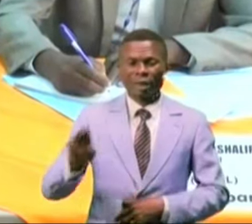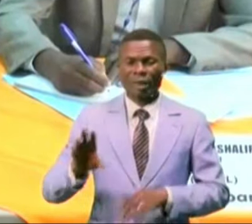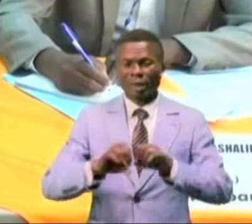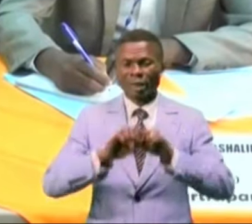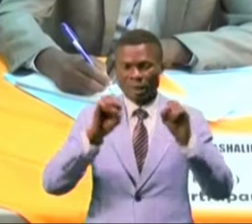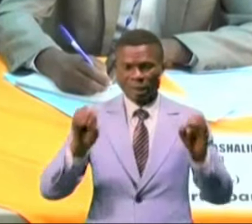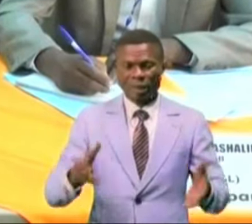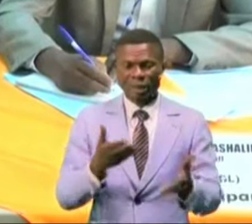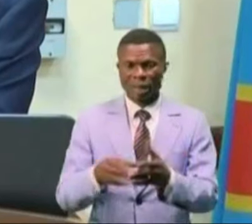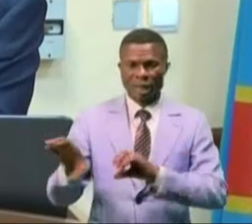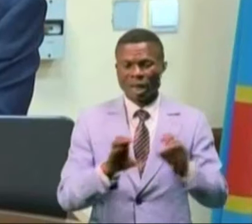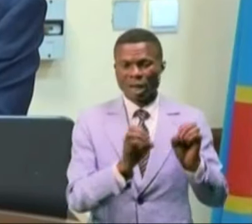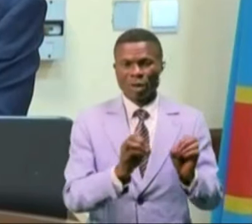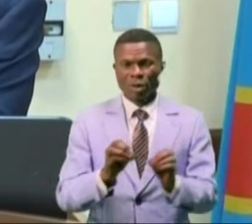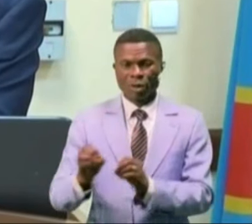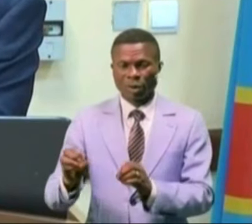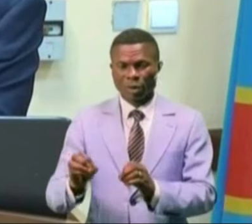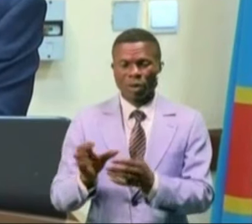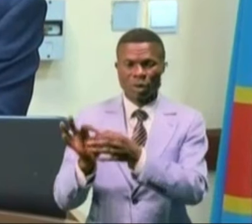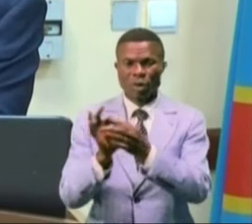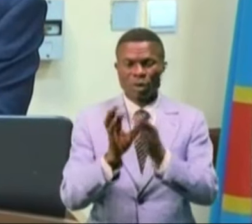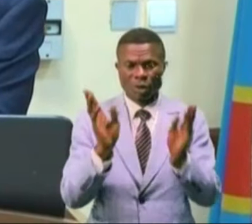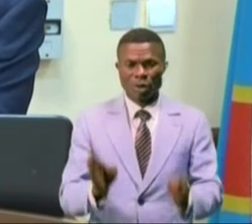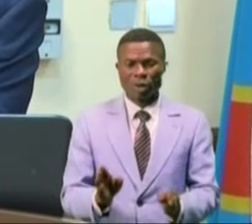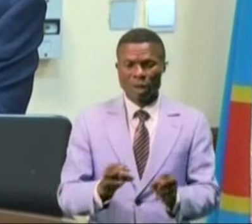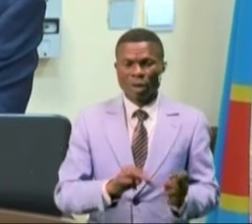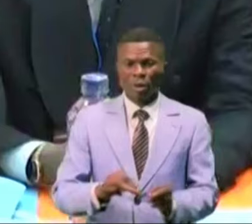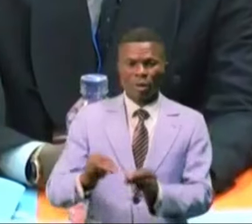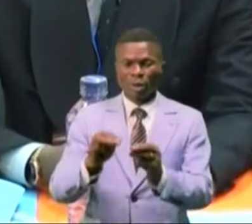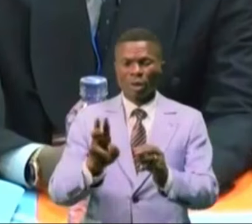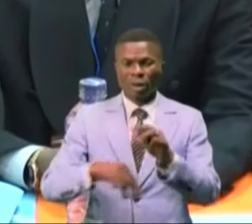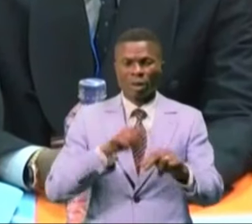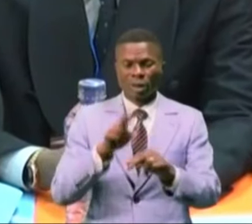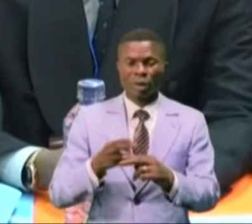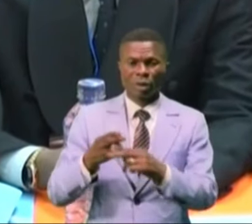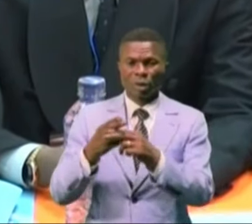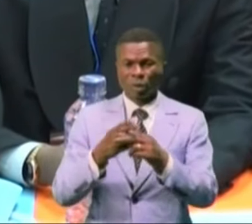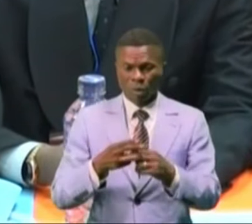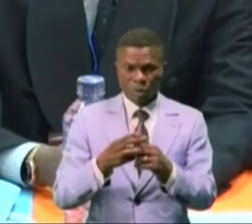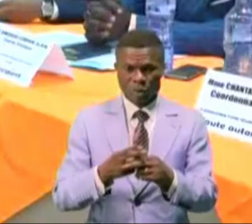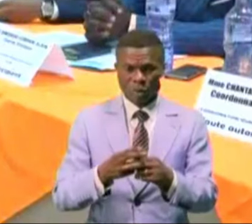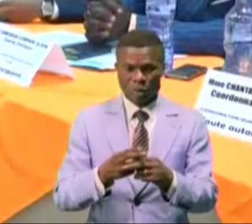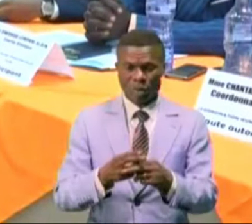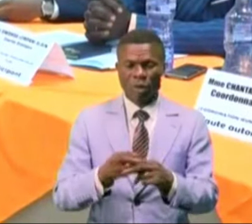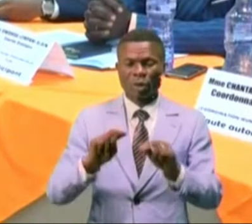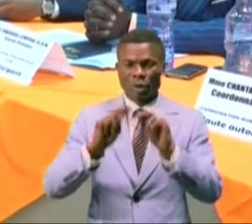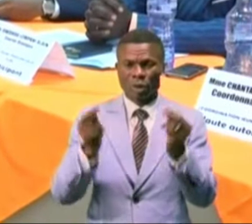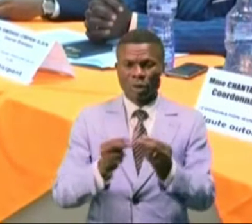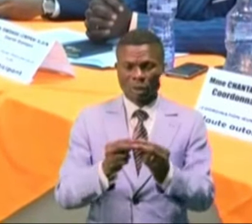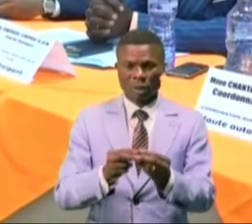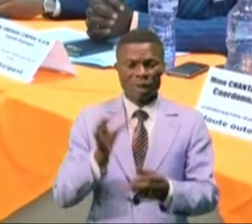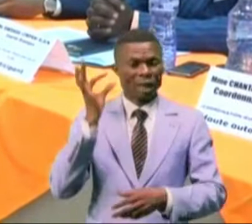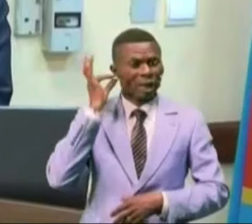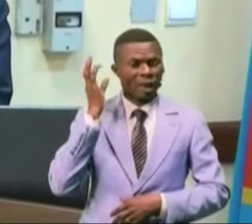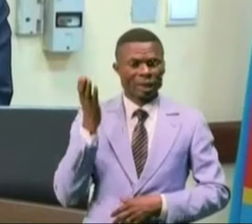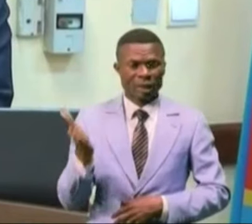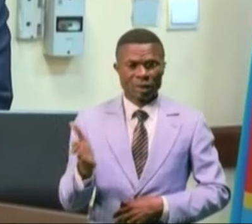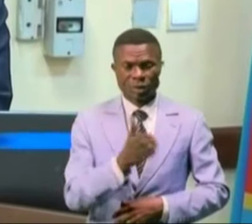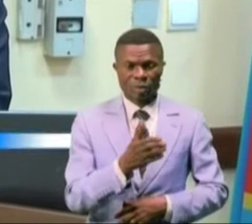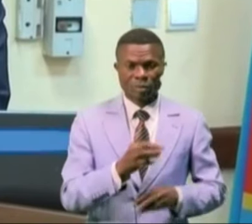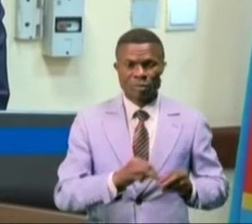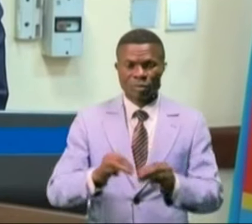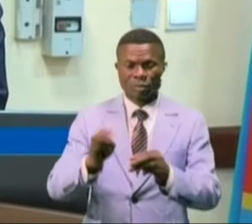activité organisées par la coordination des mécanismes national de suivi de la corps cadre d'Addis Abba les